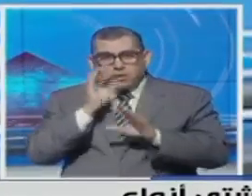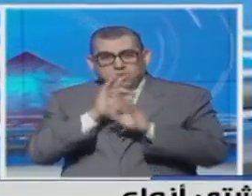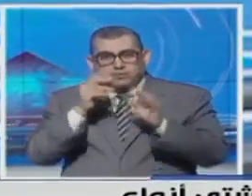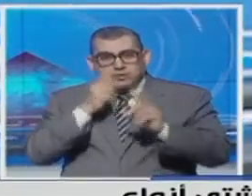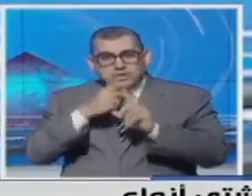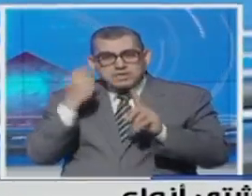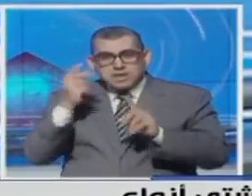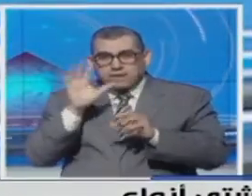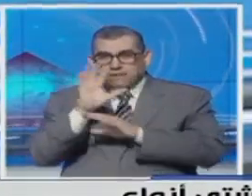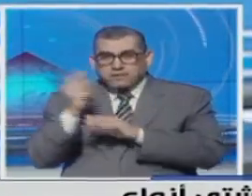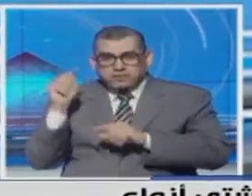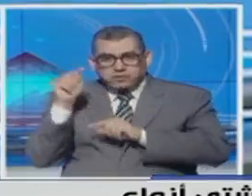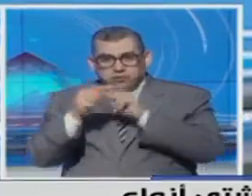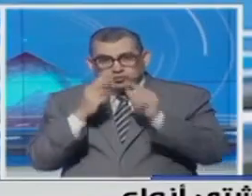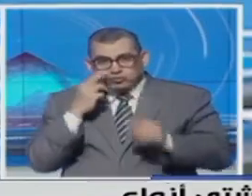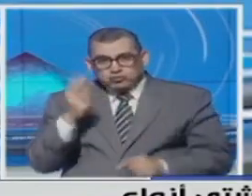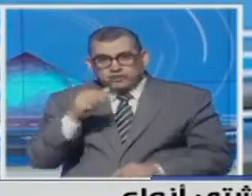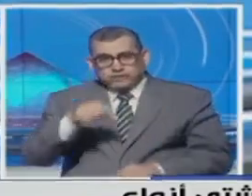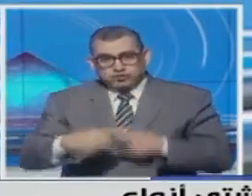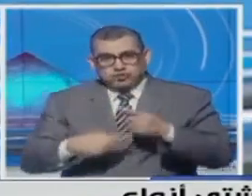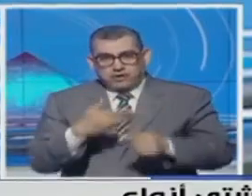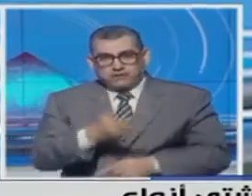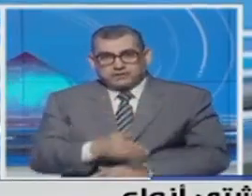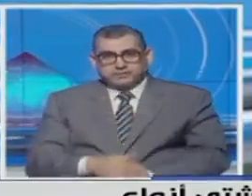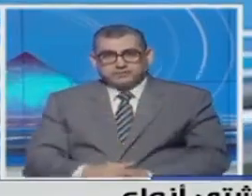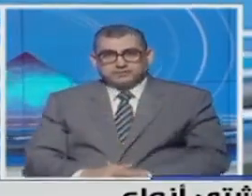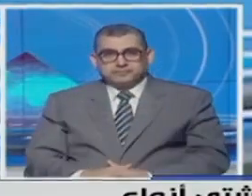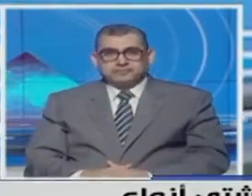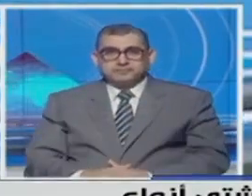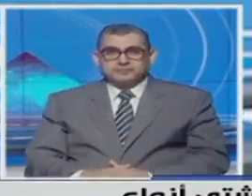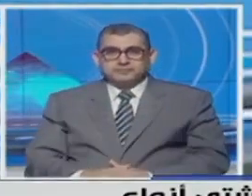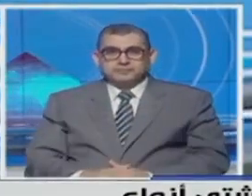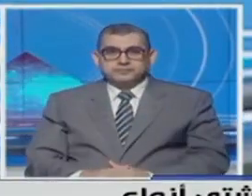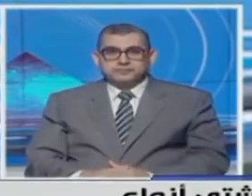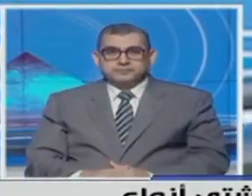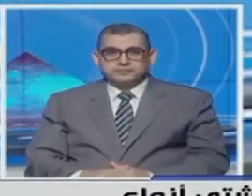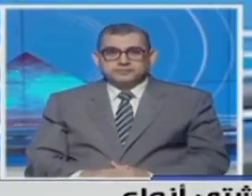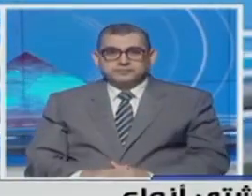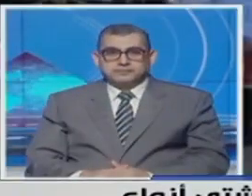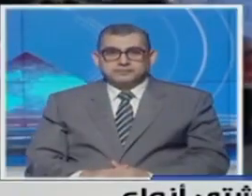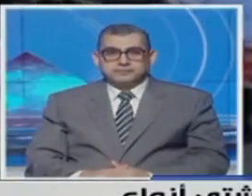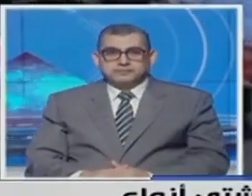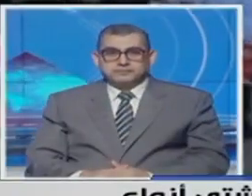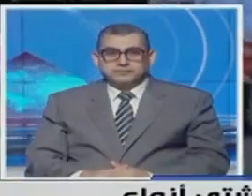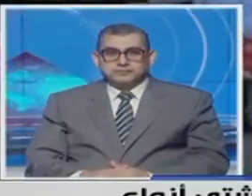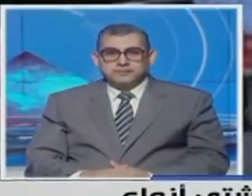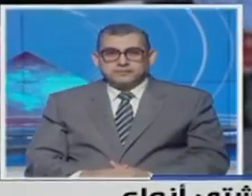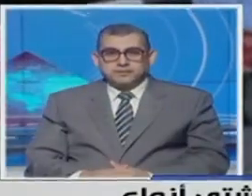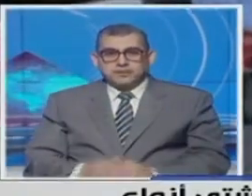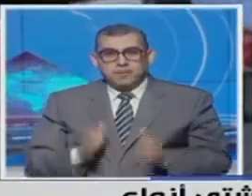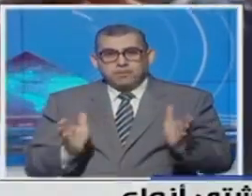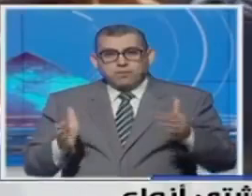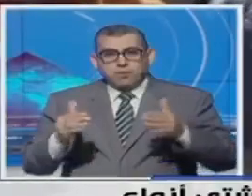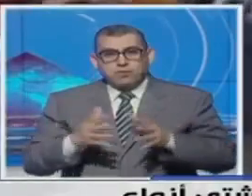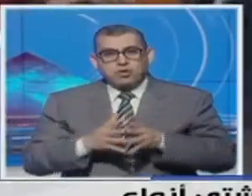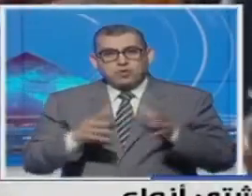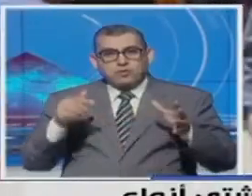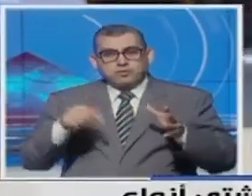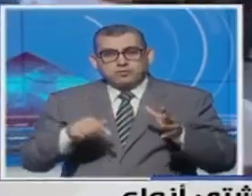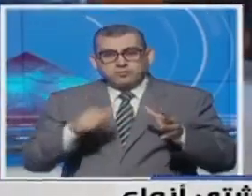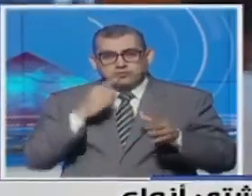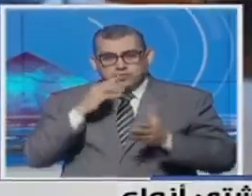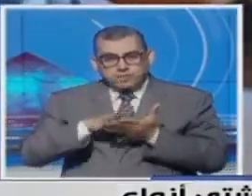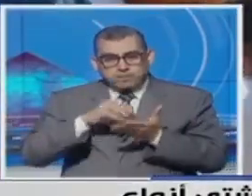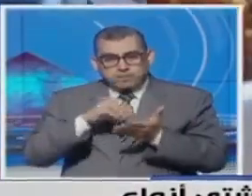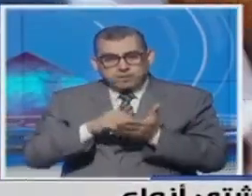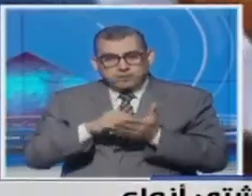ما جعله أيقونة سياحية جاذبة. نتابع. مربع كبير لبناية